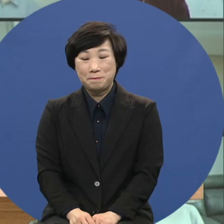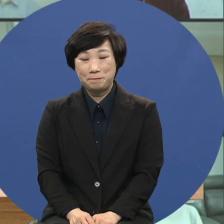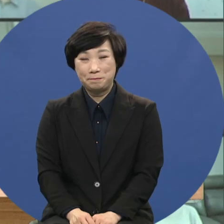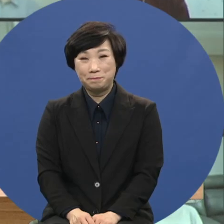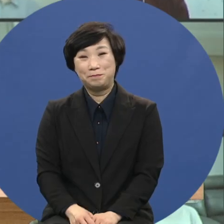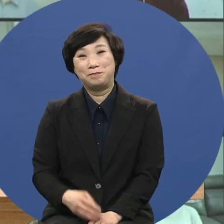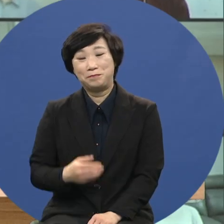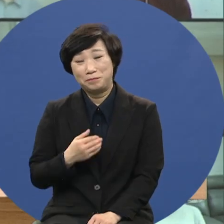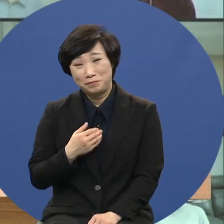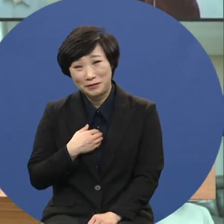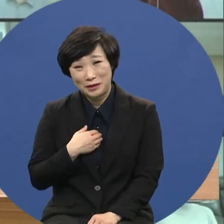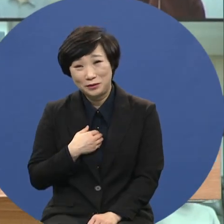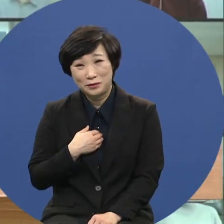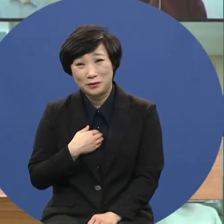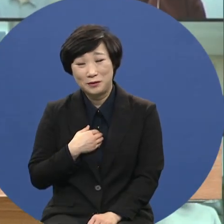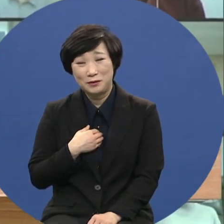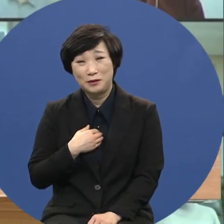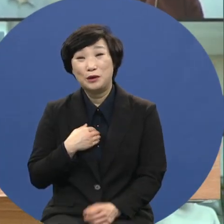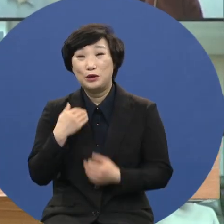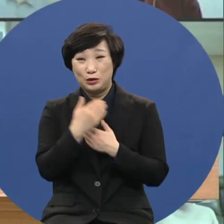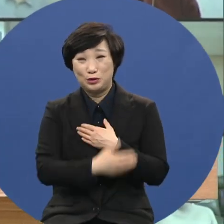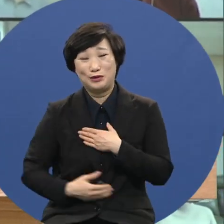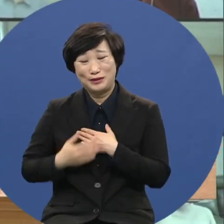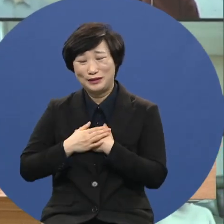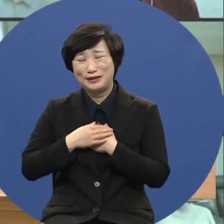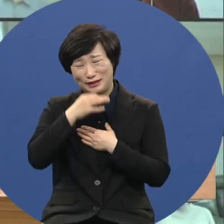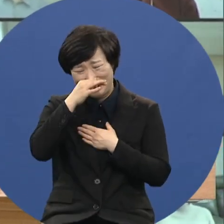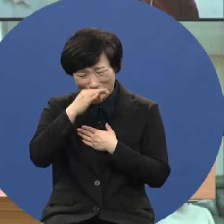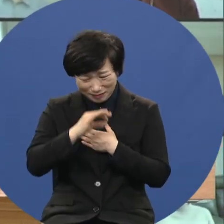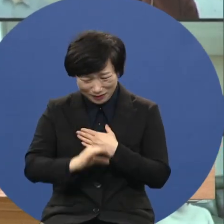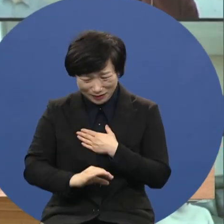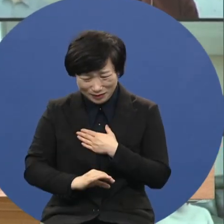예, 저도 육신이 힘들고